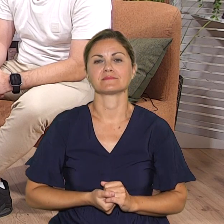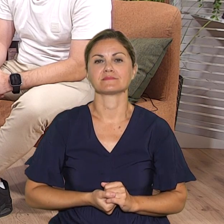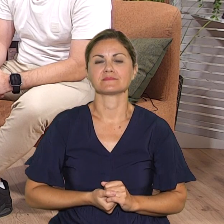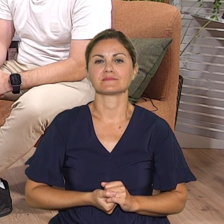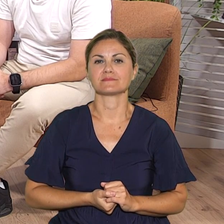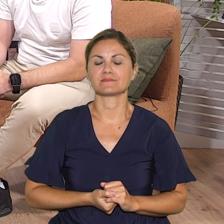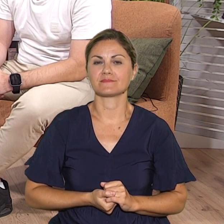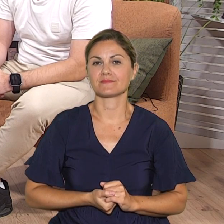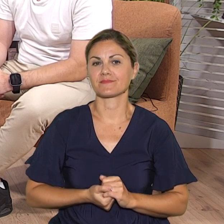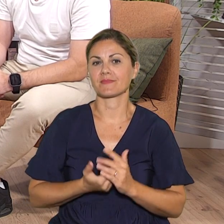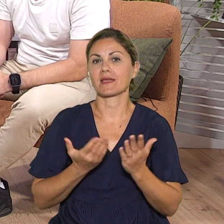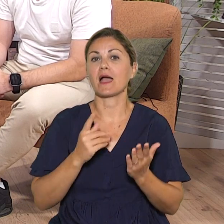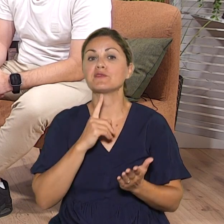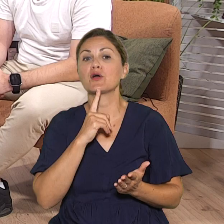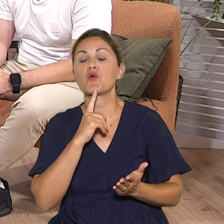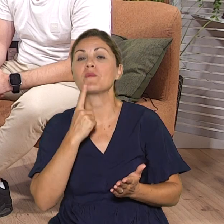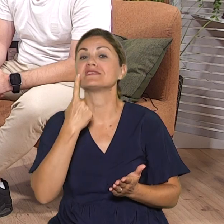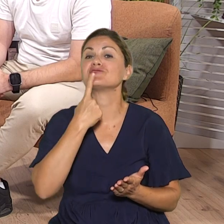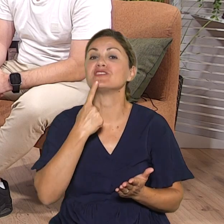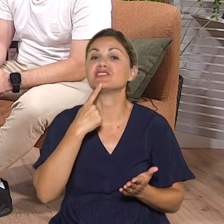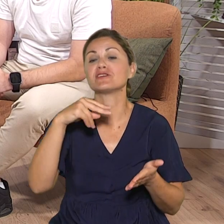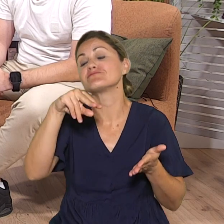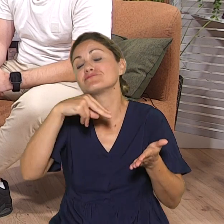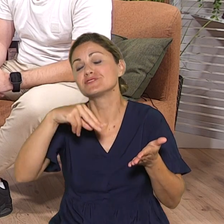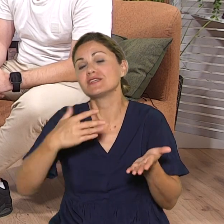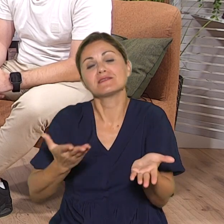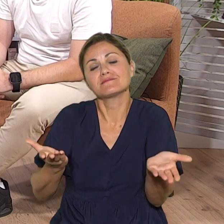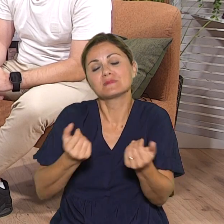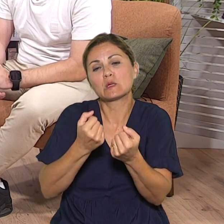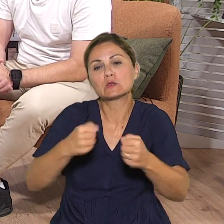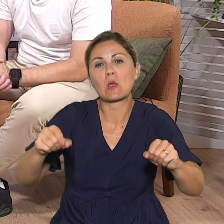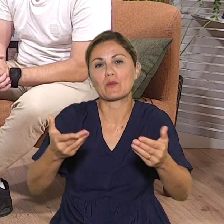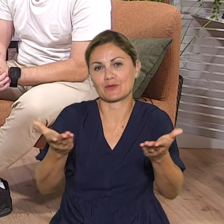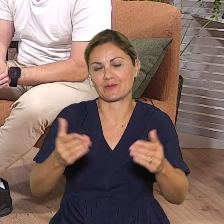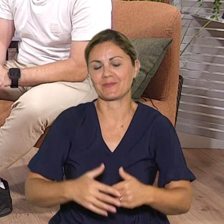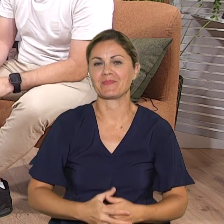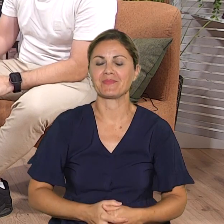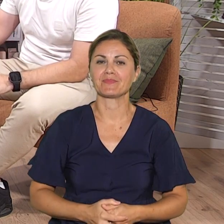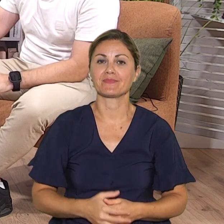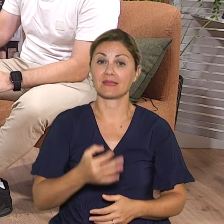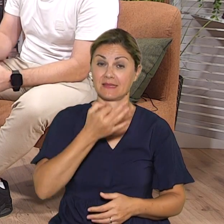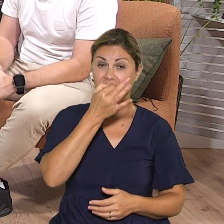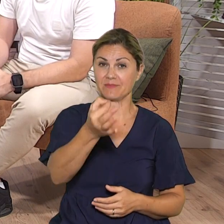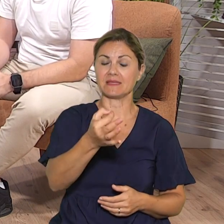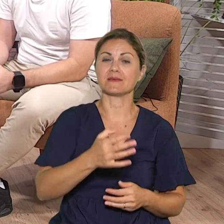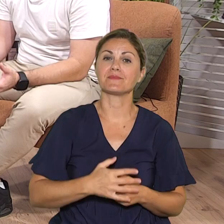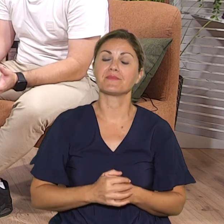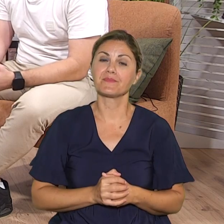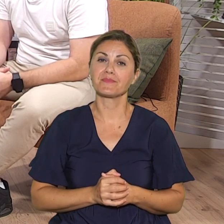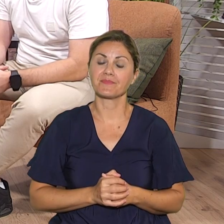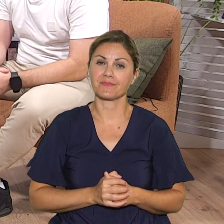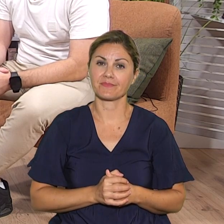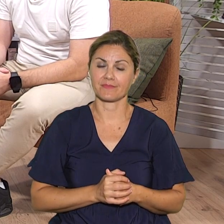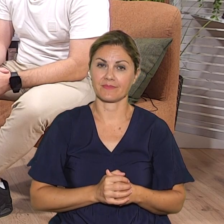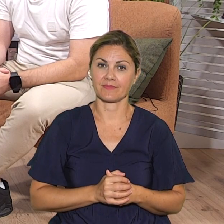za književni dio baš nadležna i ona se u to razumi i ona kaže da je dobro. Da, također, evo,